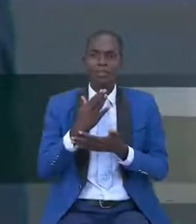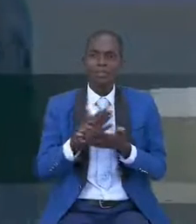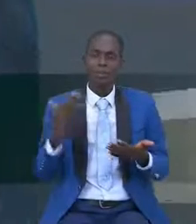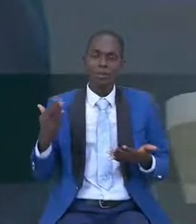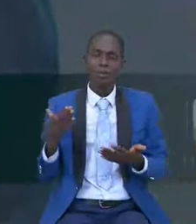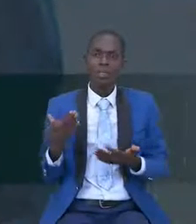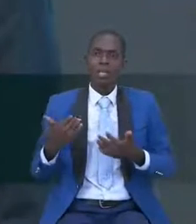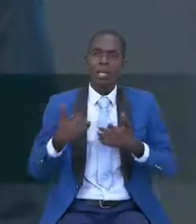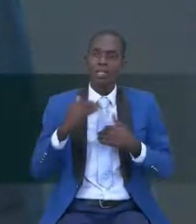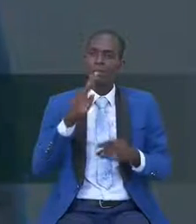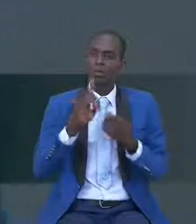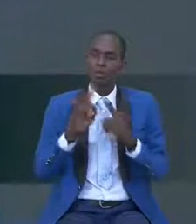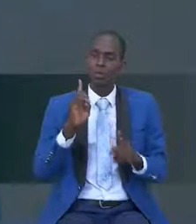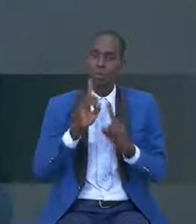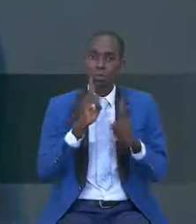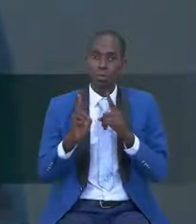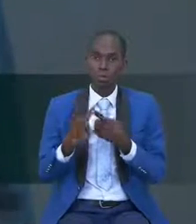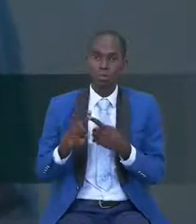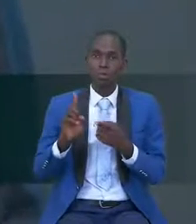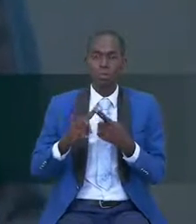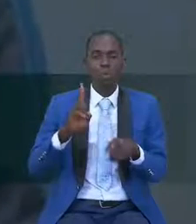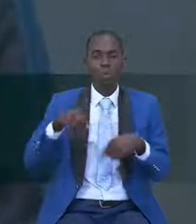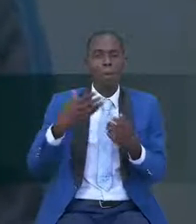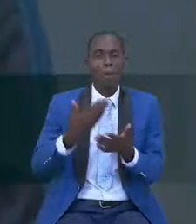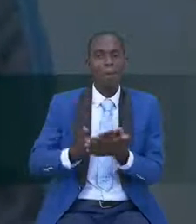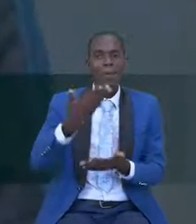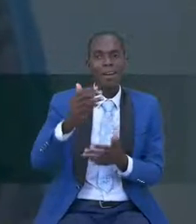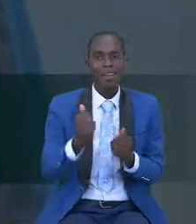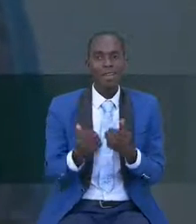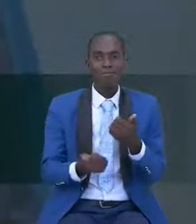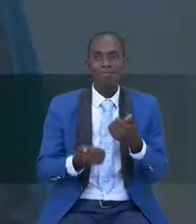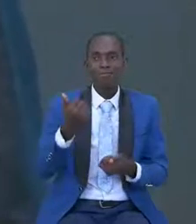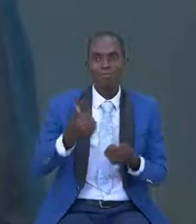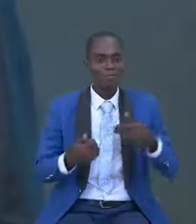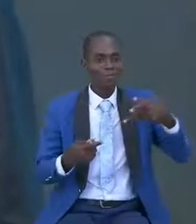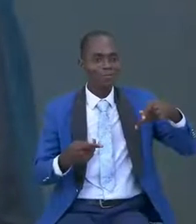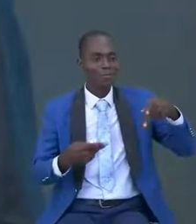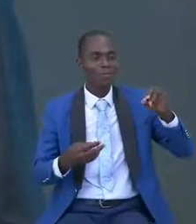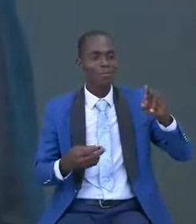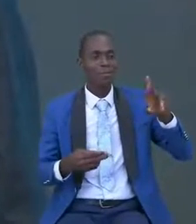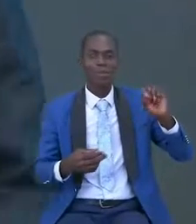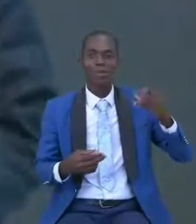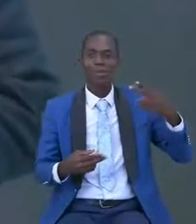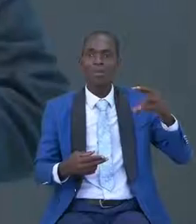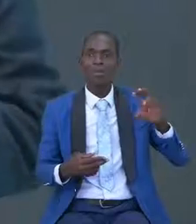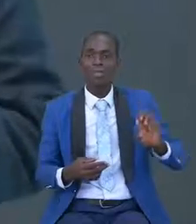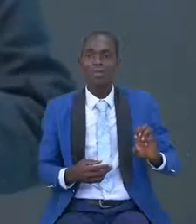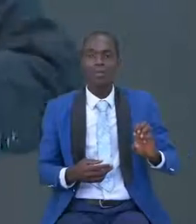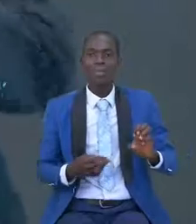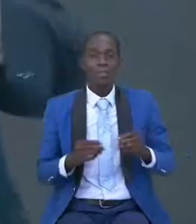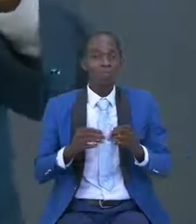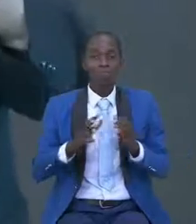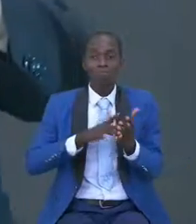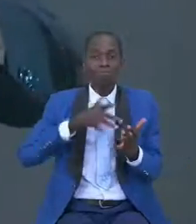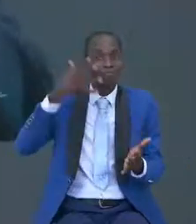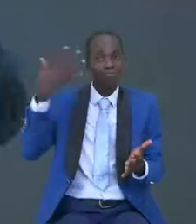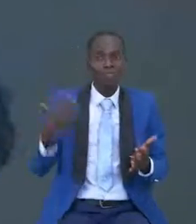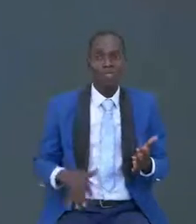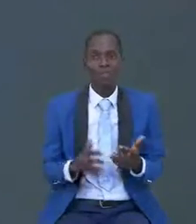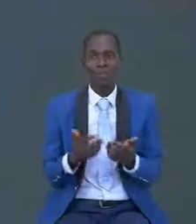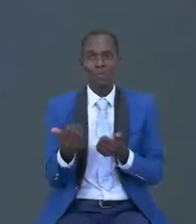et il a été instruit d'acheter un véhicule de luxe et